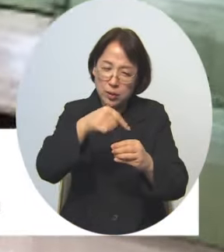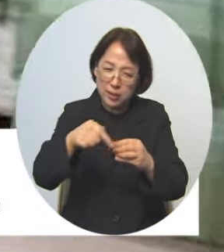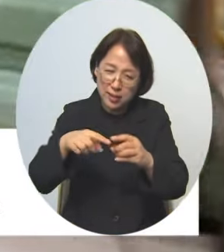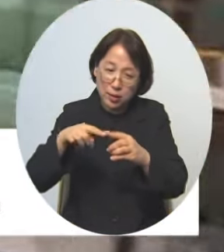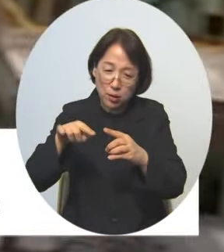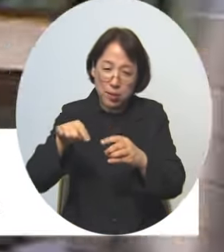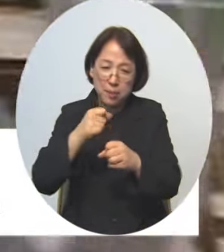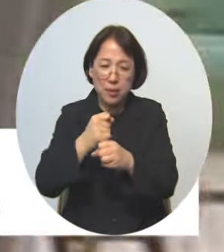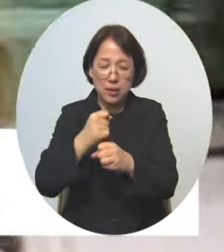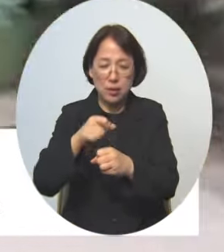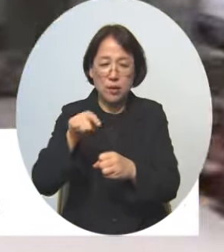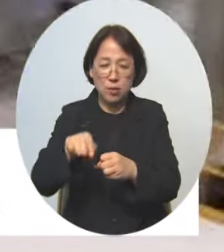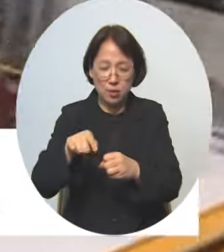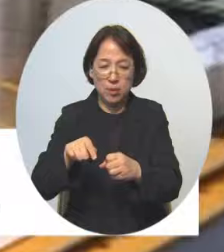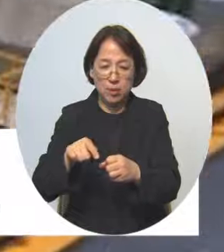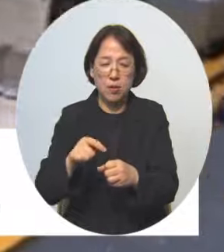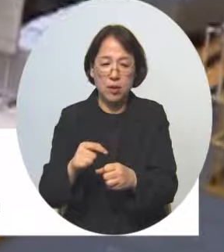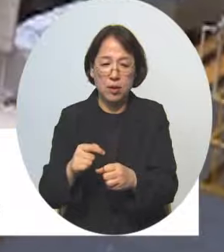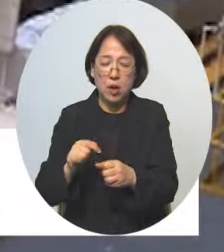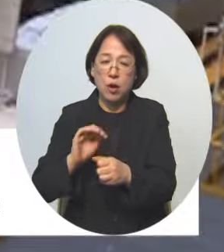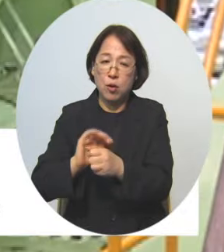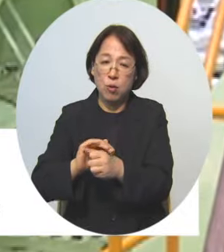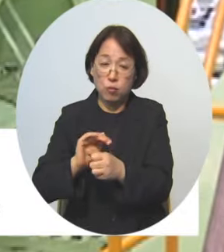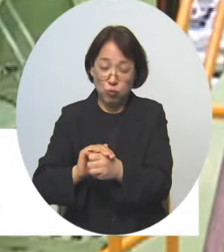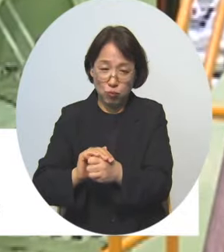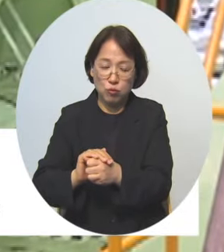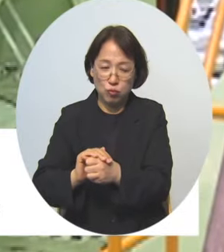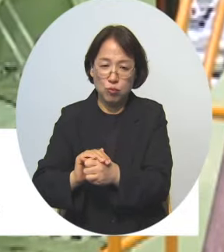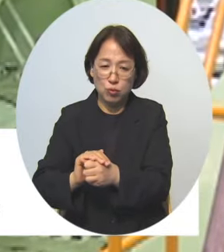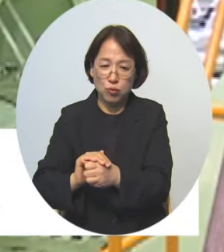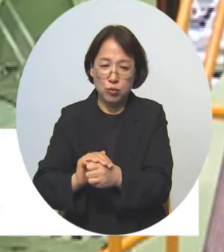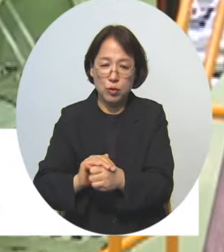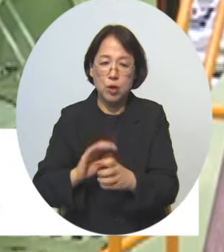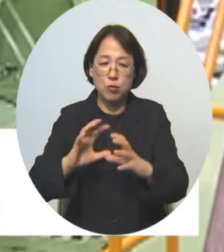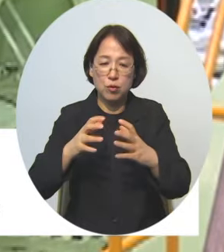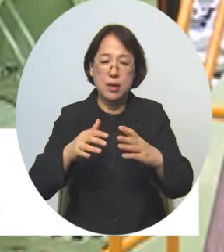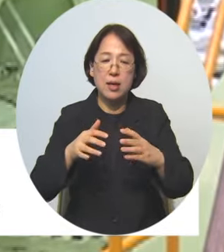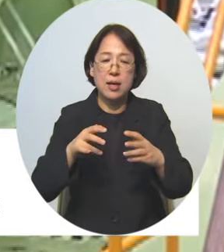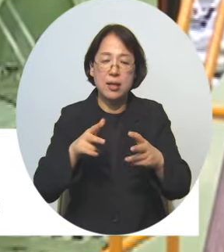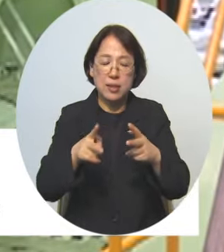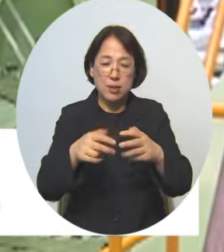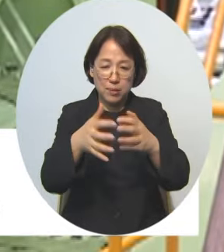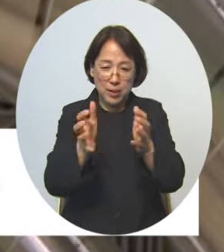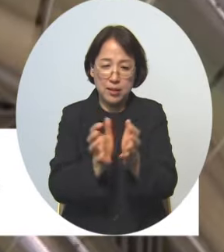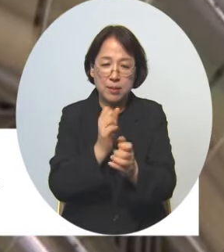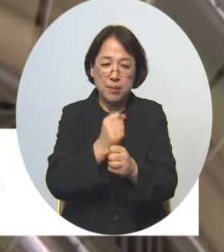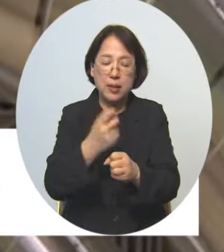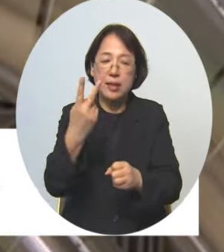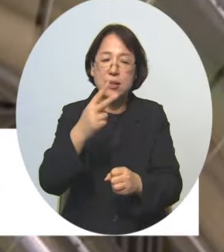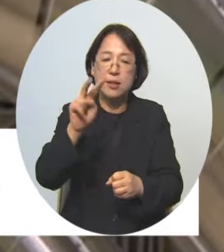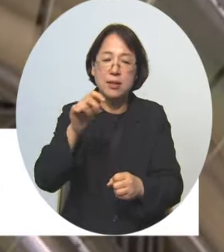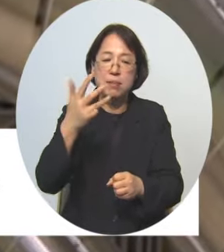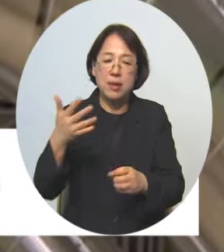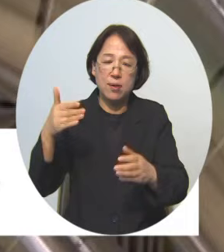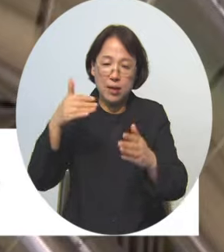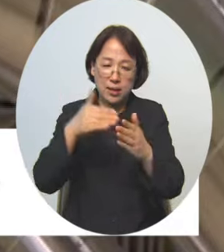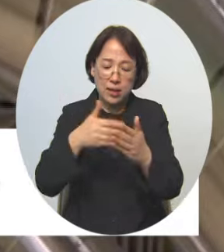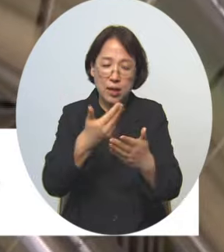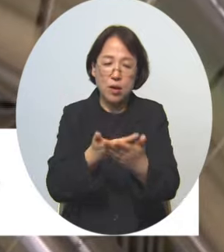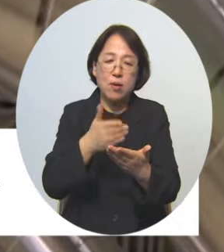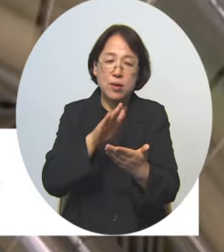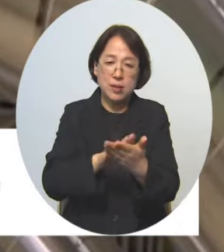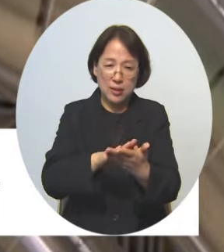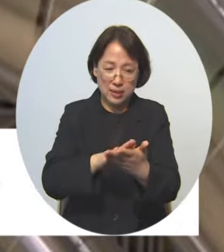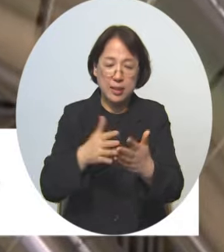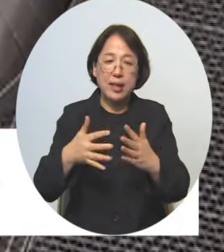경주에 3천억 원 규모의 SMR 국가산업단지 조성을 지원합니다. 또 2028년까지 권역별 특성에 맞는 혁신 제조